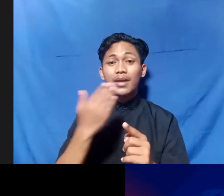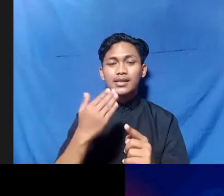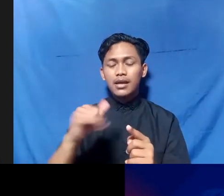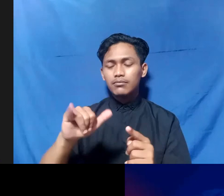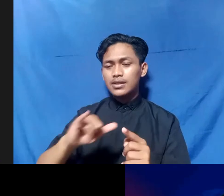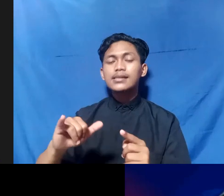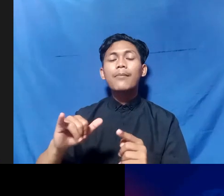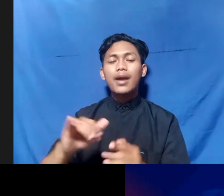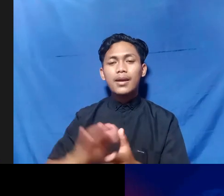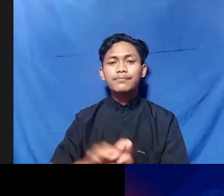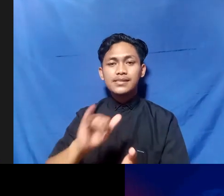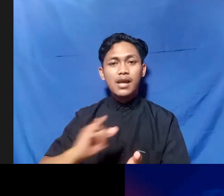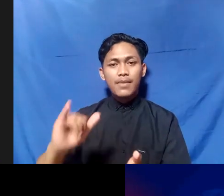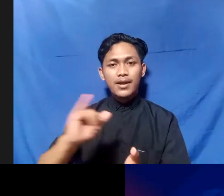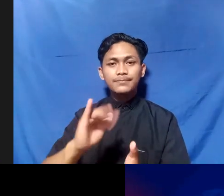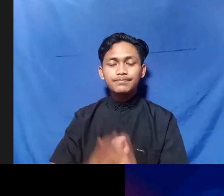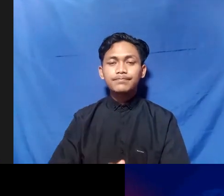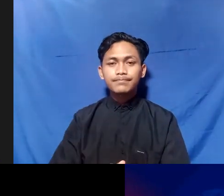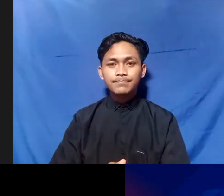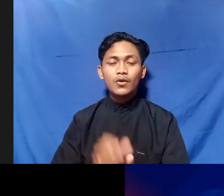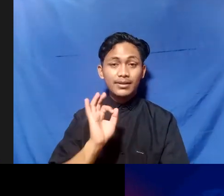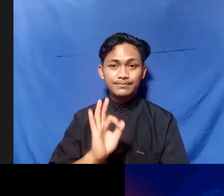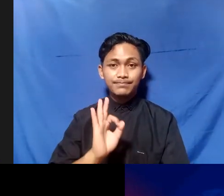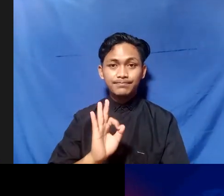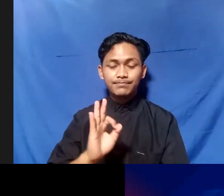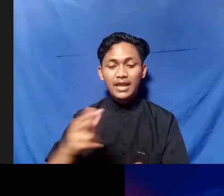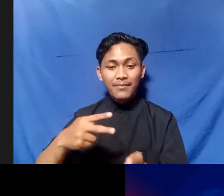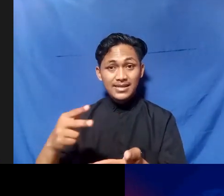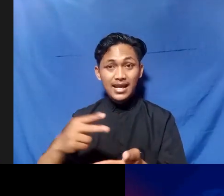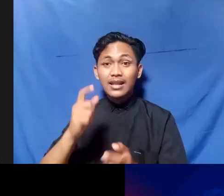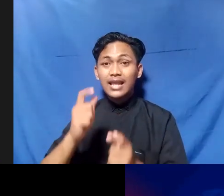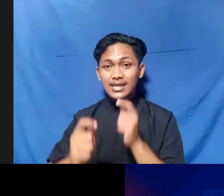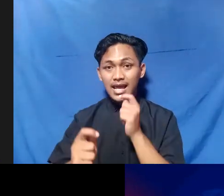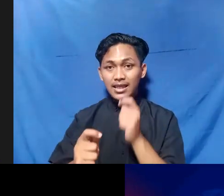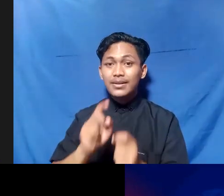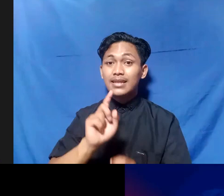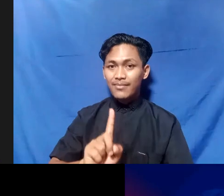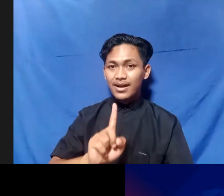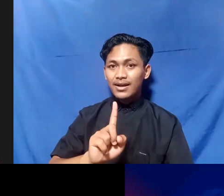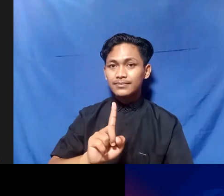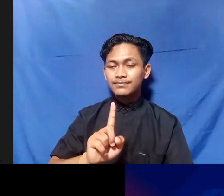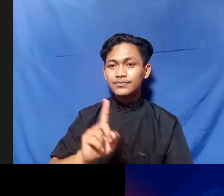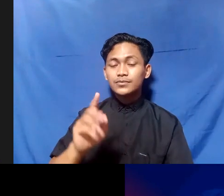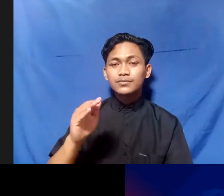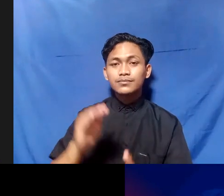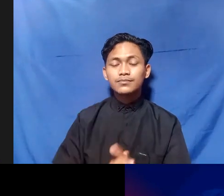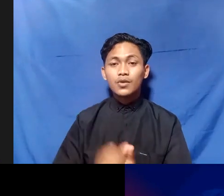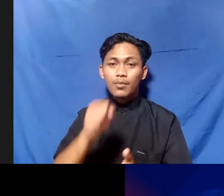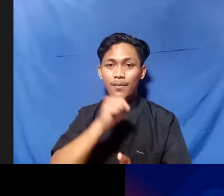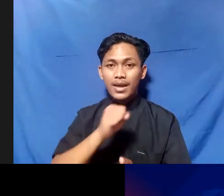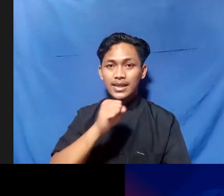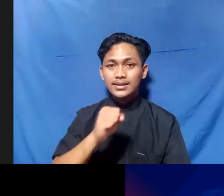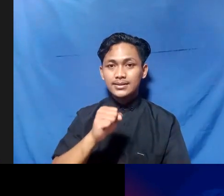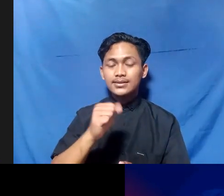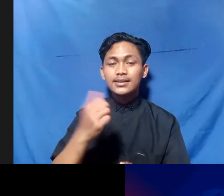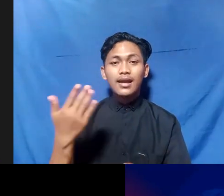gitu ya Mas kurang lebih ya Oke ini saya bacakan dulu pertanyaan yang pertama untuk pak Mustari dan tarif sabar dulu yang